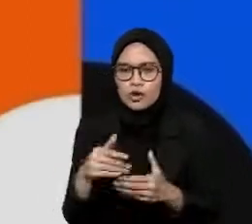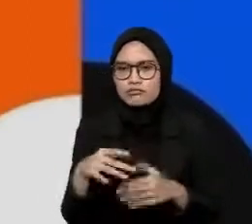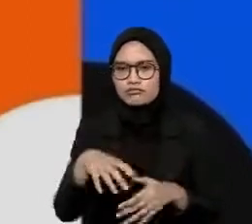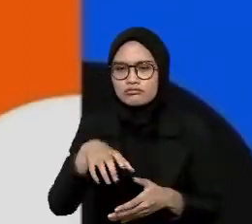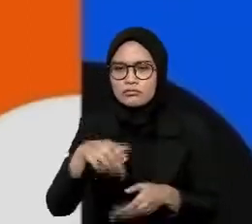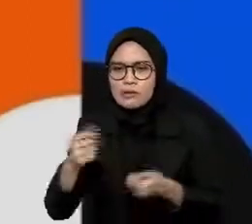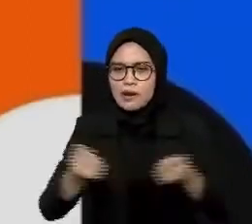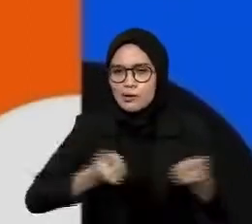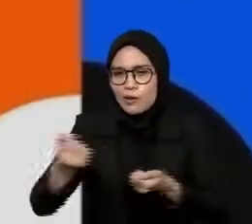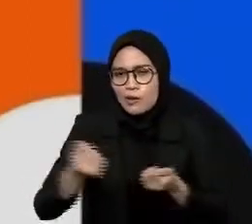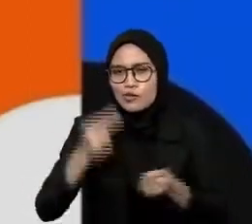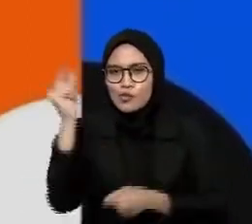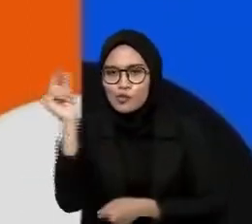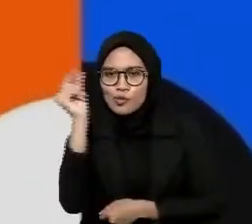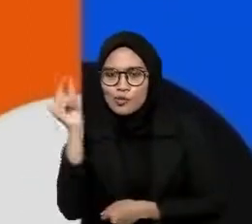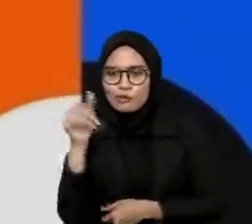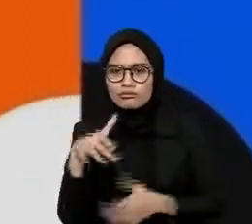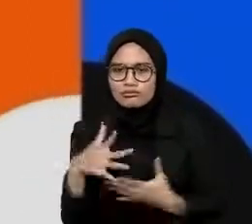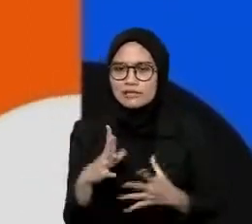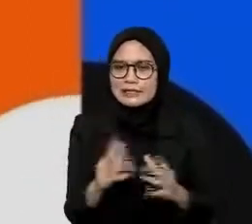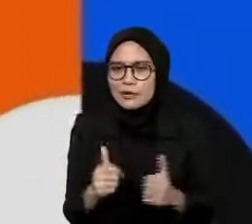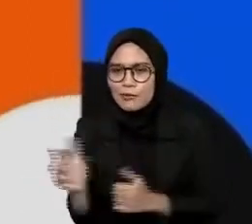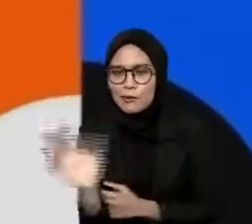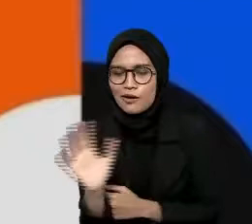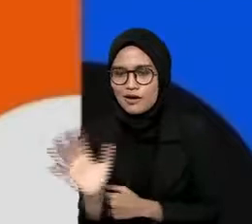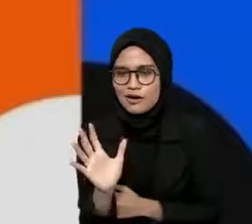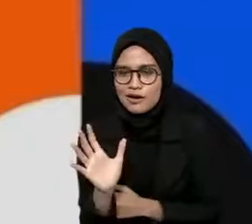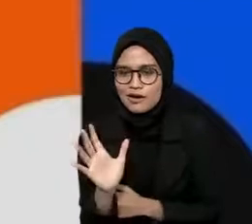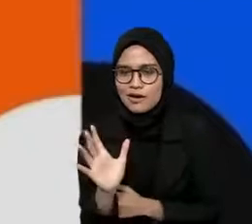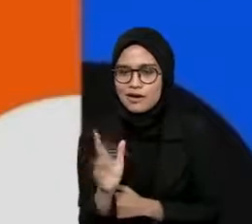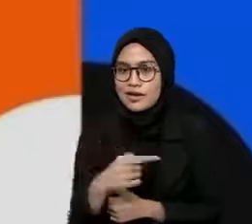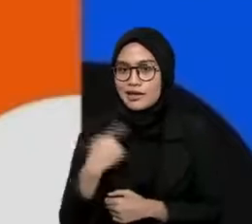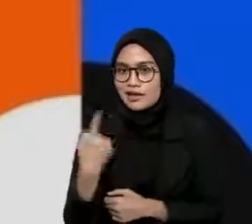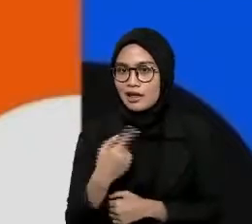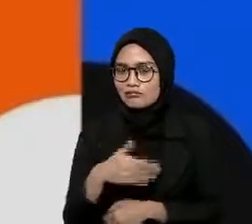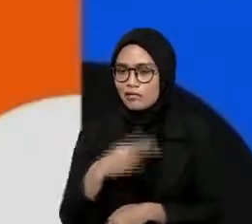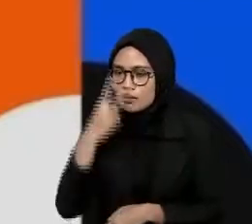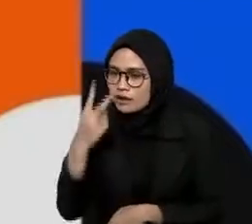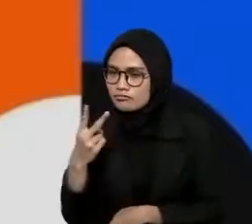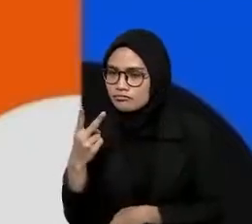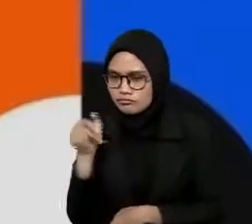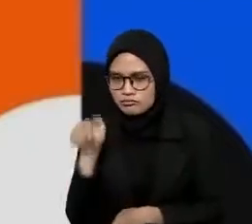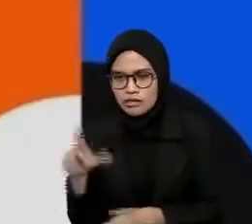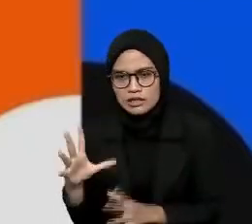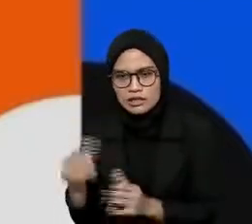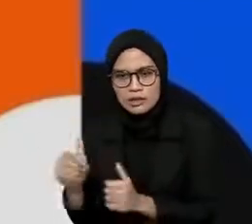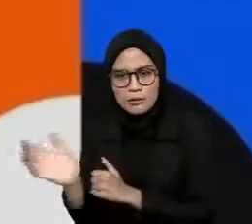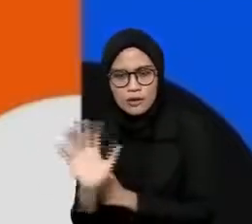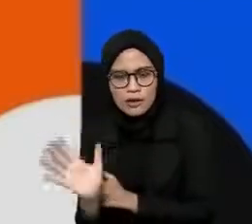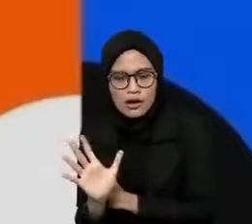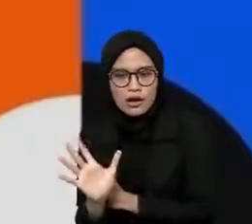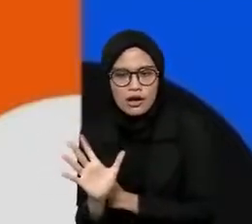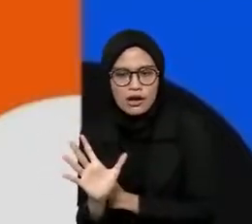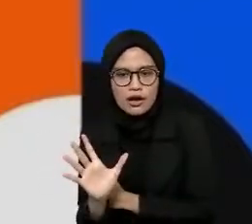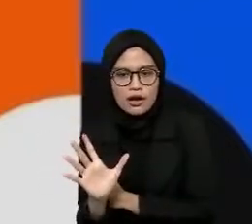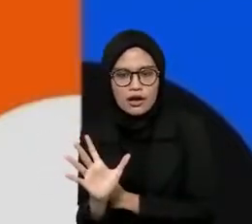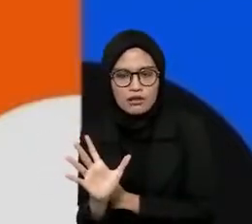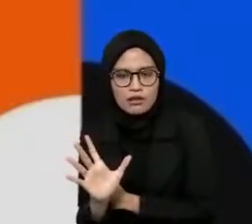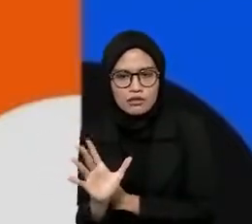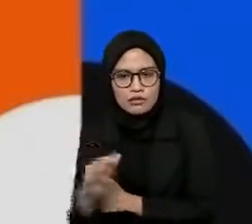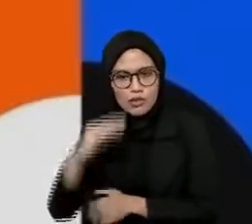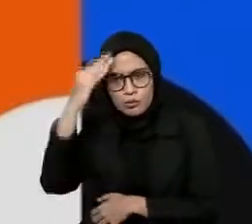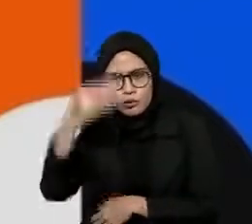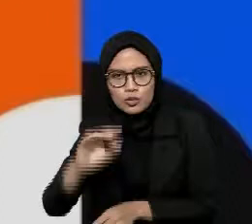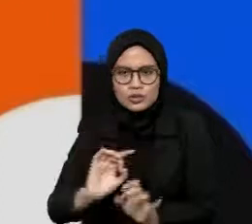selama masa Natal dan Tahun Baru ini dengan melakukan pengecekan kesiapan dan kelaik operasionalan